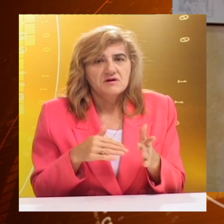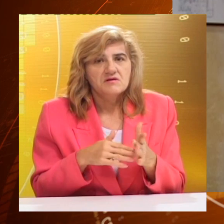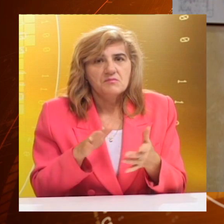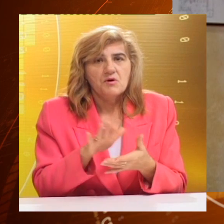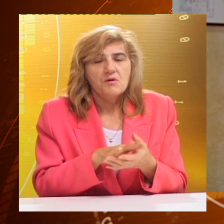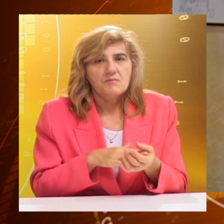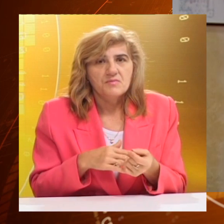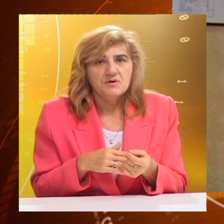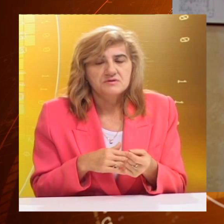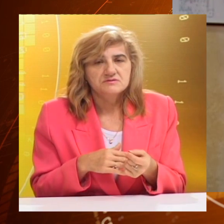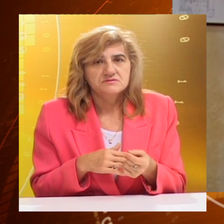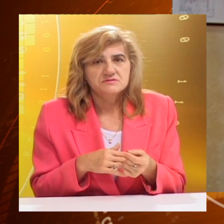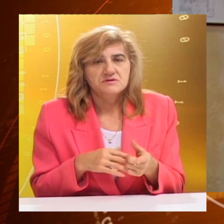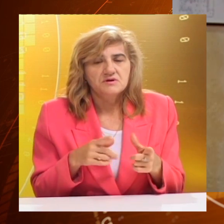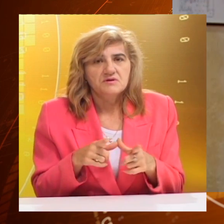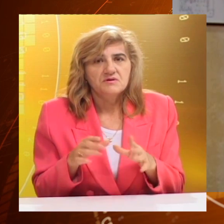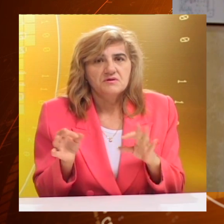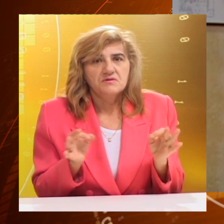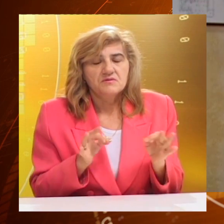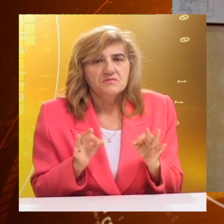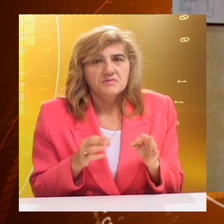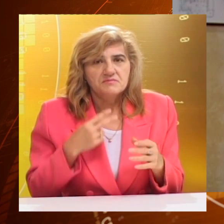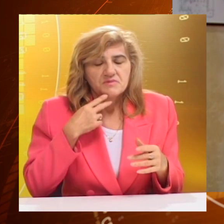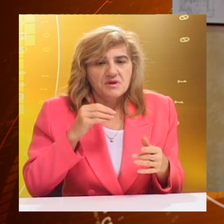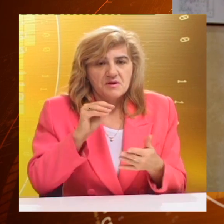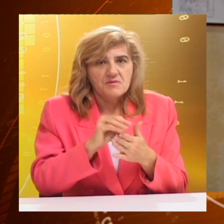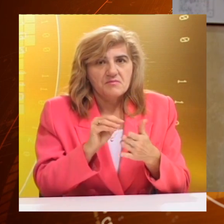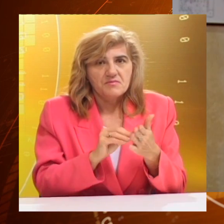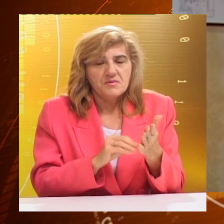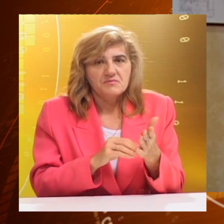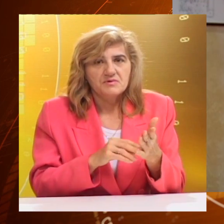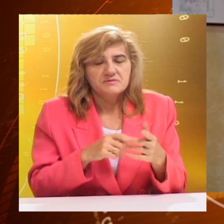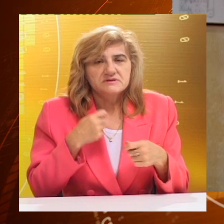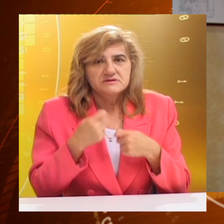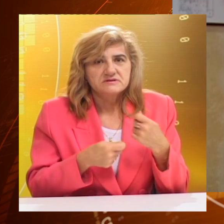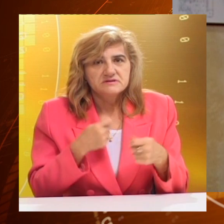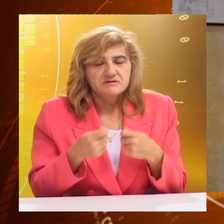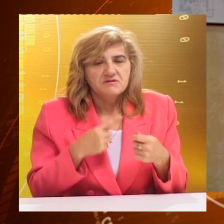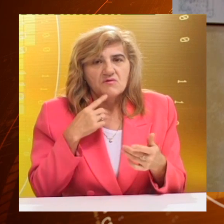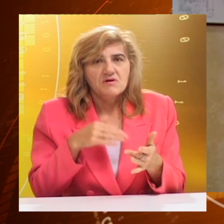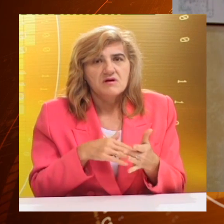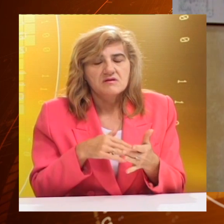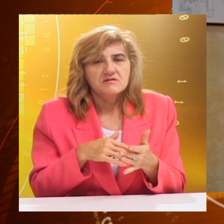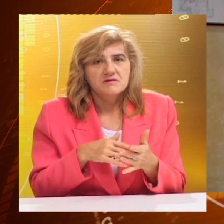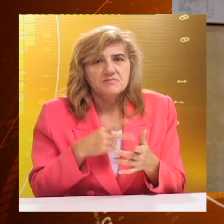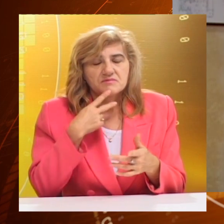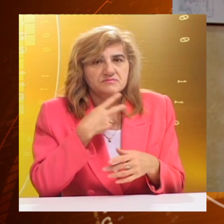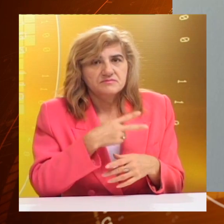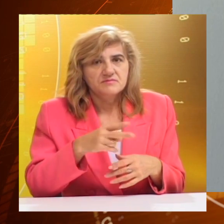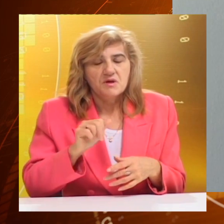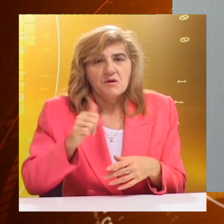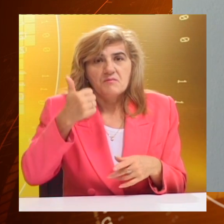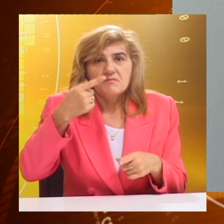izveštaje, vreme je da se počne. Znači, tu su najvažnije pripreme za popis imovine i obaveza koji trebalo bi da